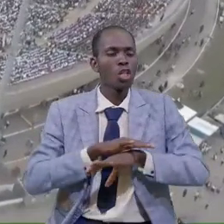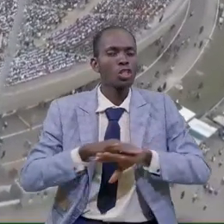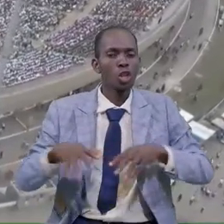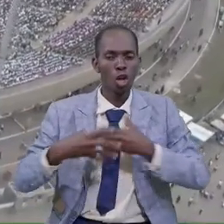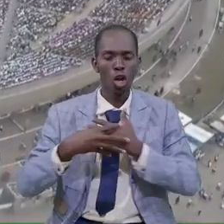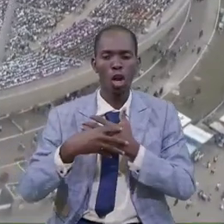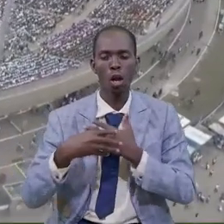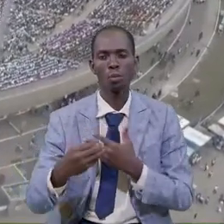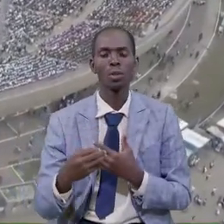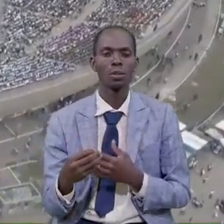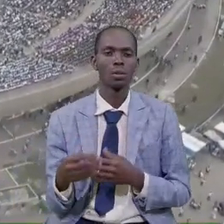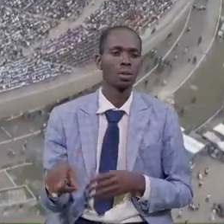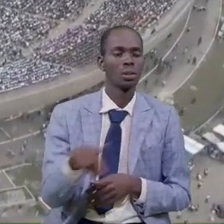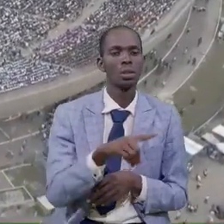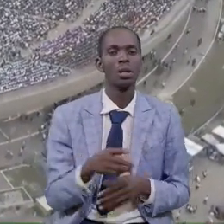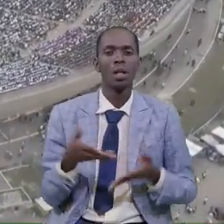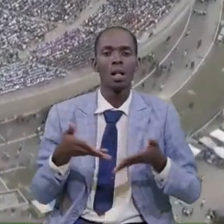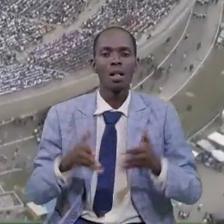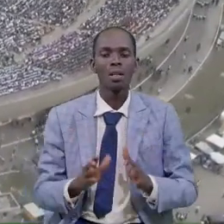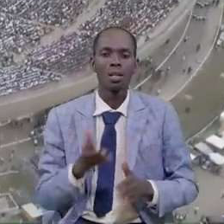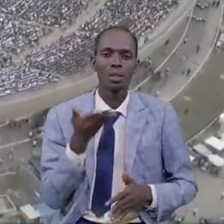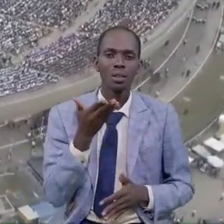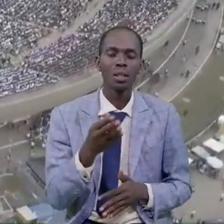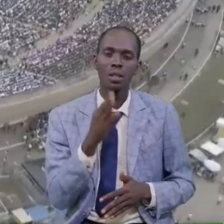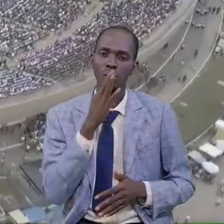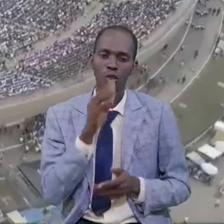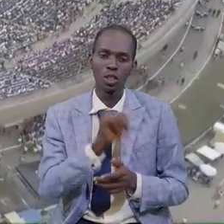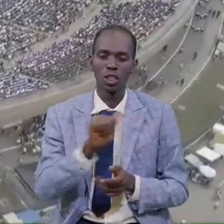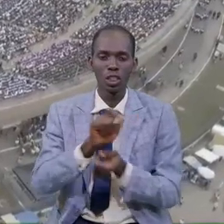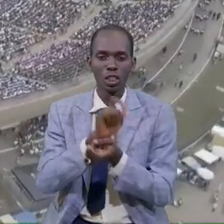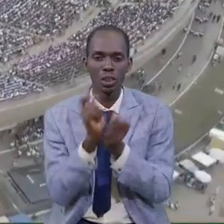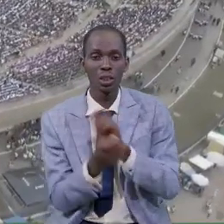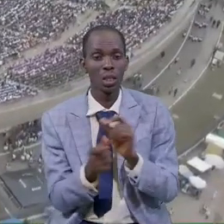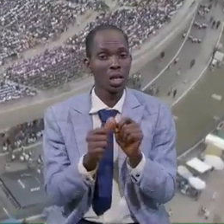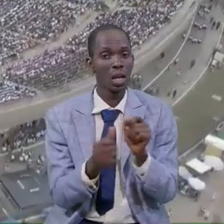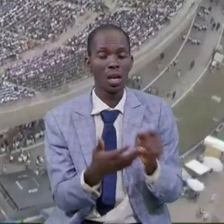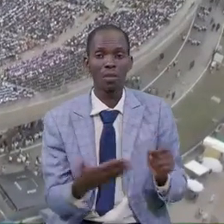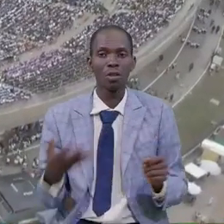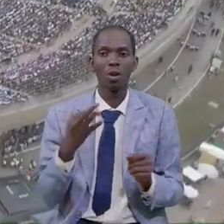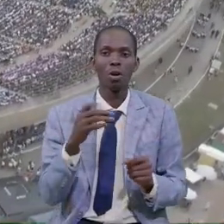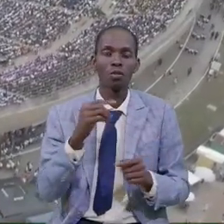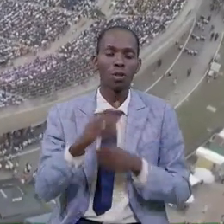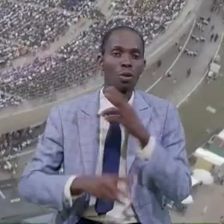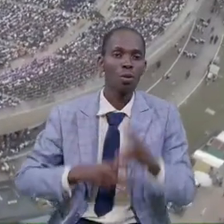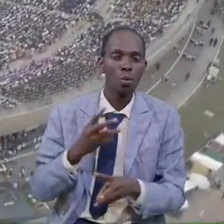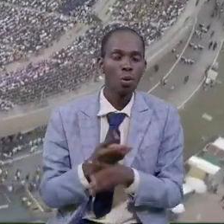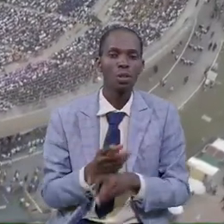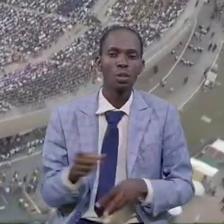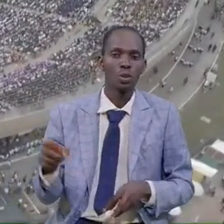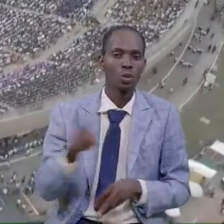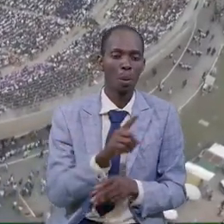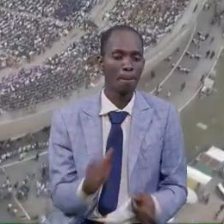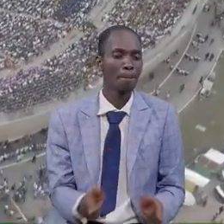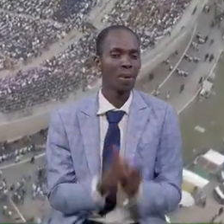la repentance? Qui est une transformation? Tout ce qu'est du monde que tu